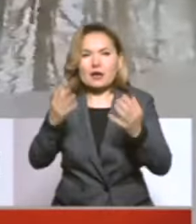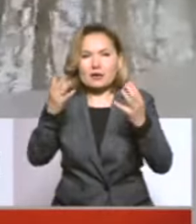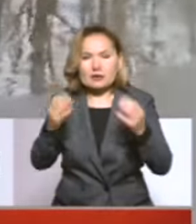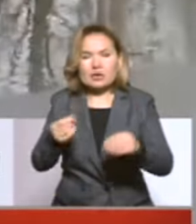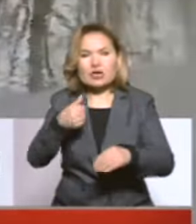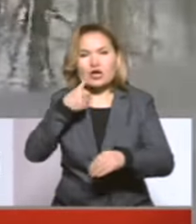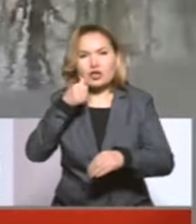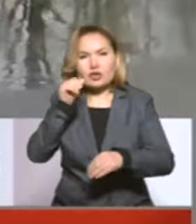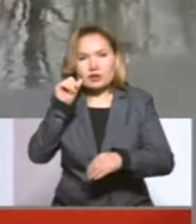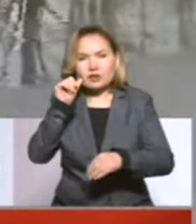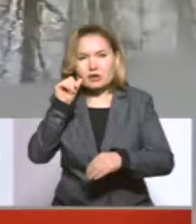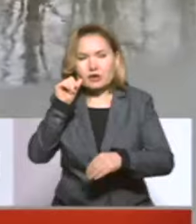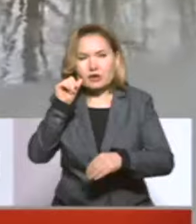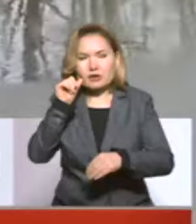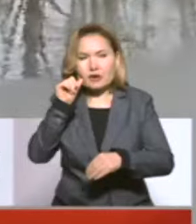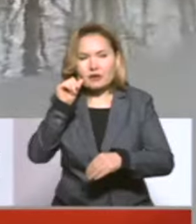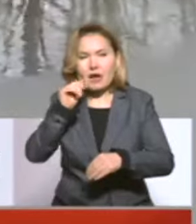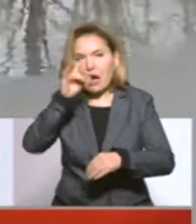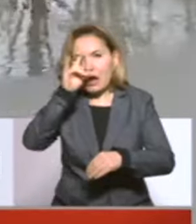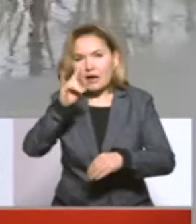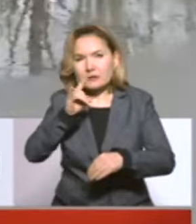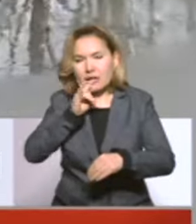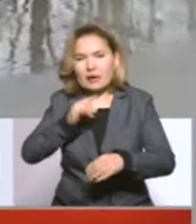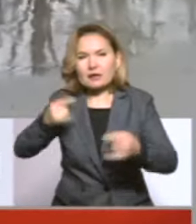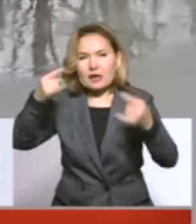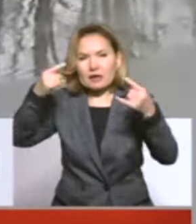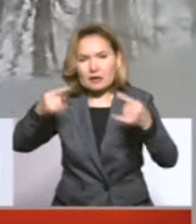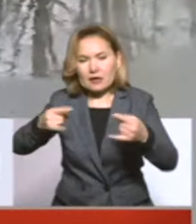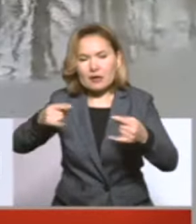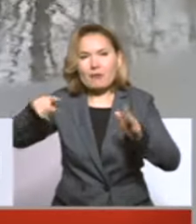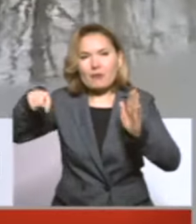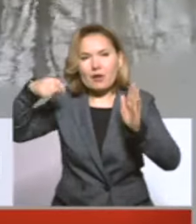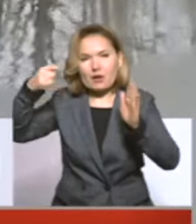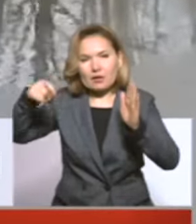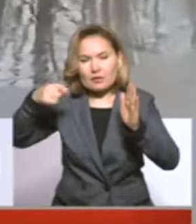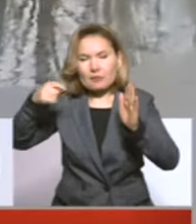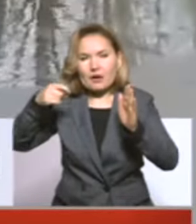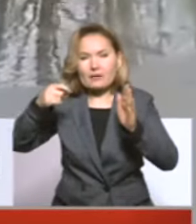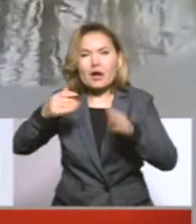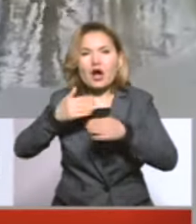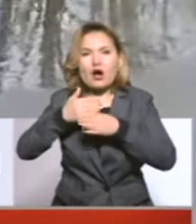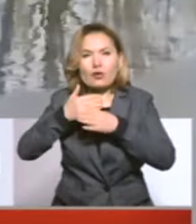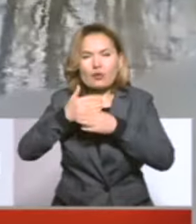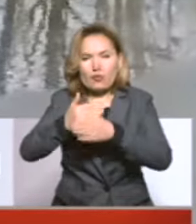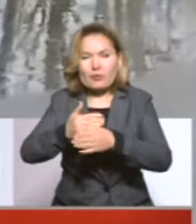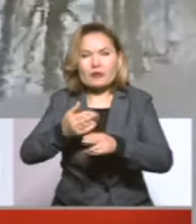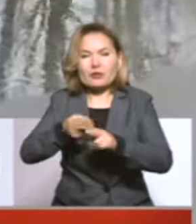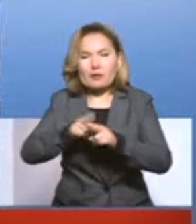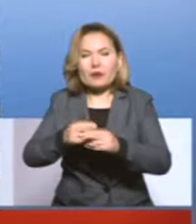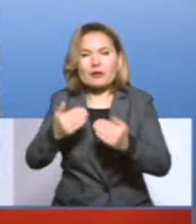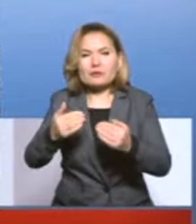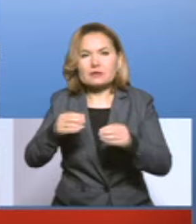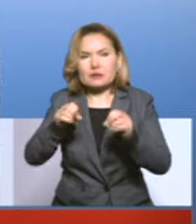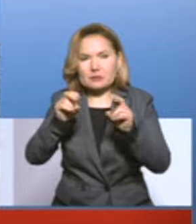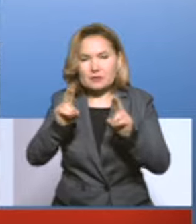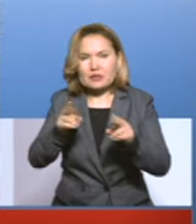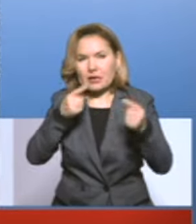кеше Қазақстан телеарнасына көптен көп рахмет, содарға хабар бергеннен кейін бүгін міне үлкен техника келіп жатыр.